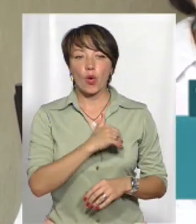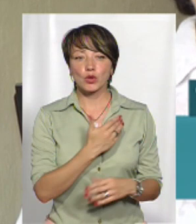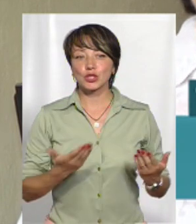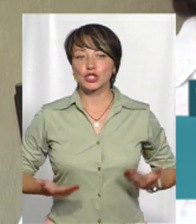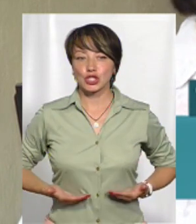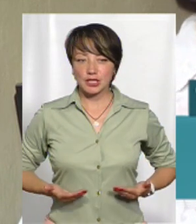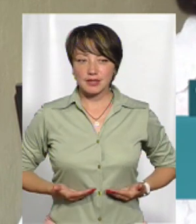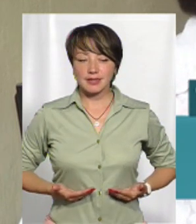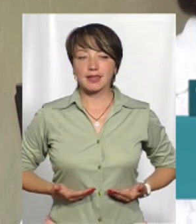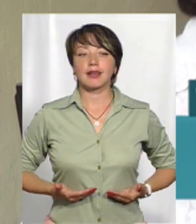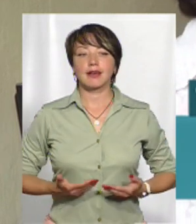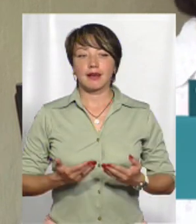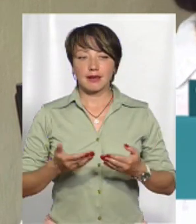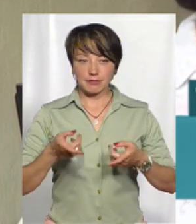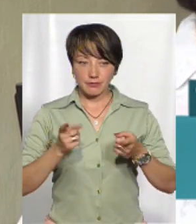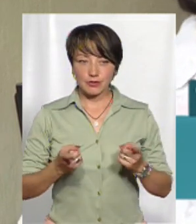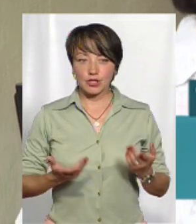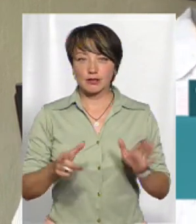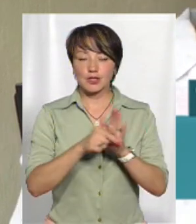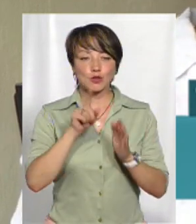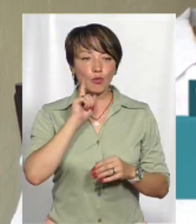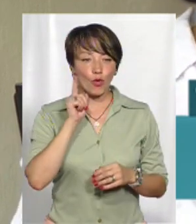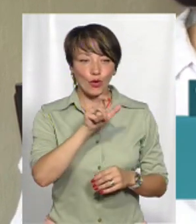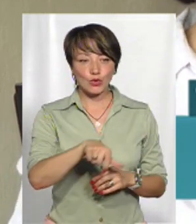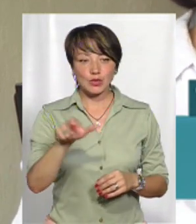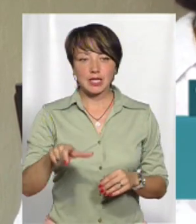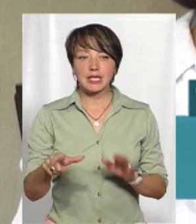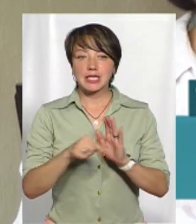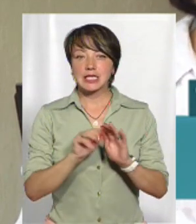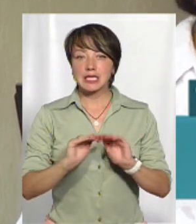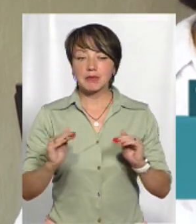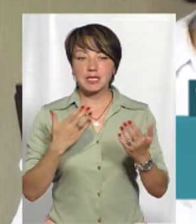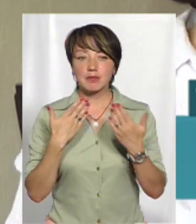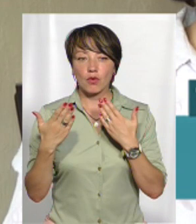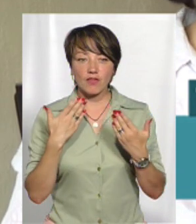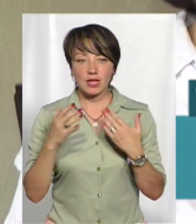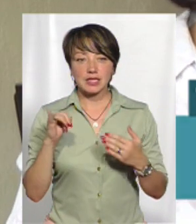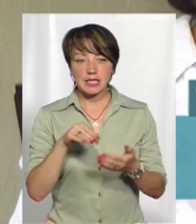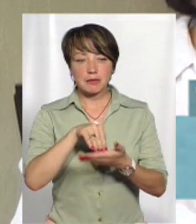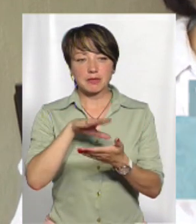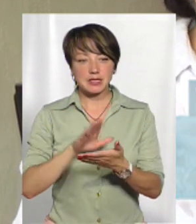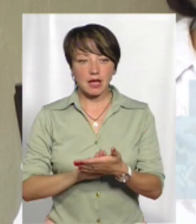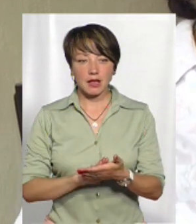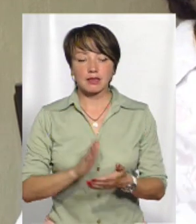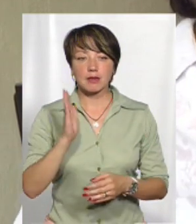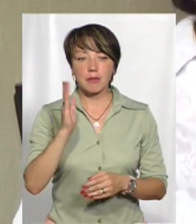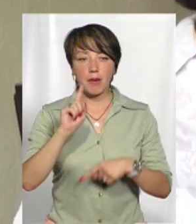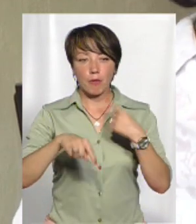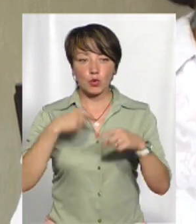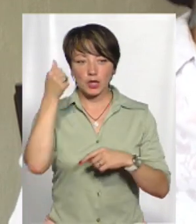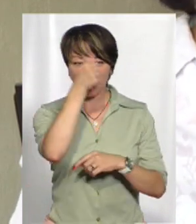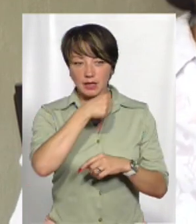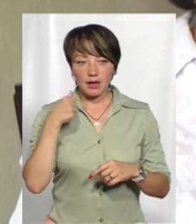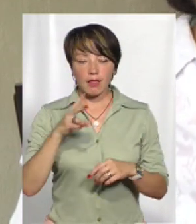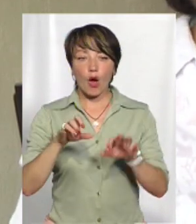жити в ногу з життям, з молоддю, з дітьми спілкуватися. І записалася на майбутній рік